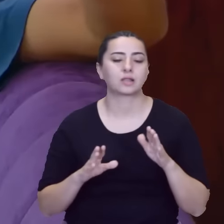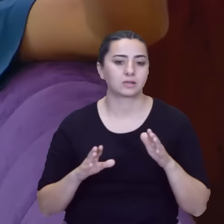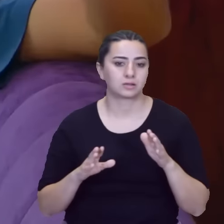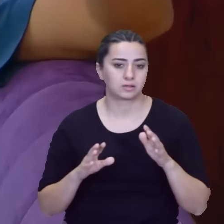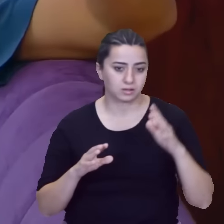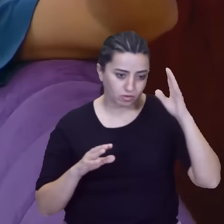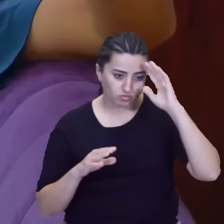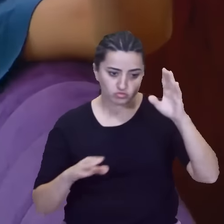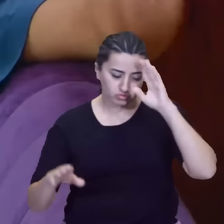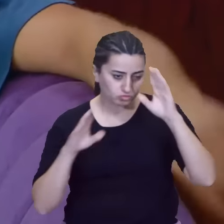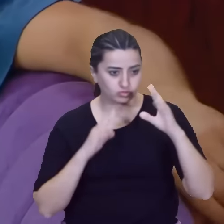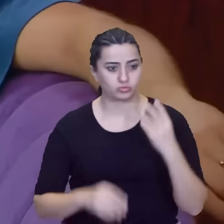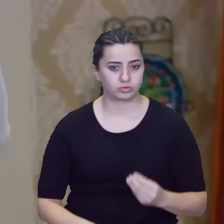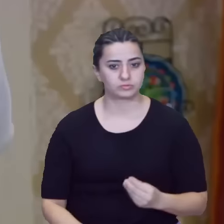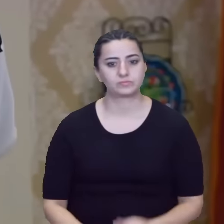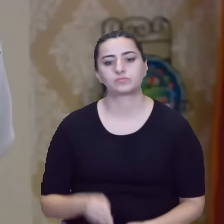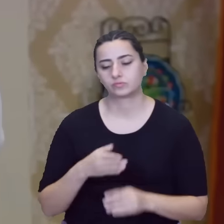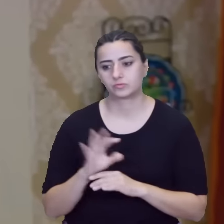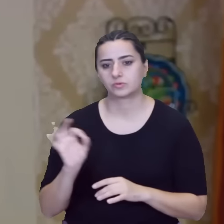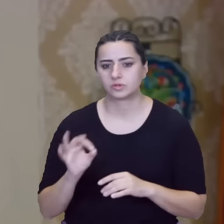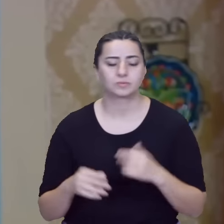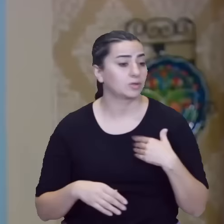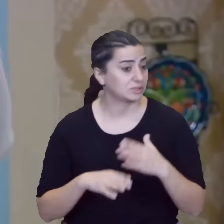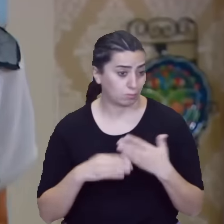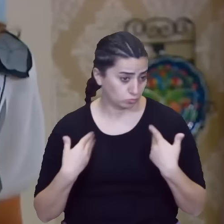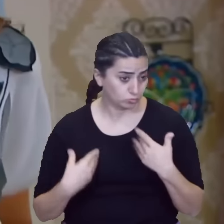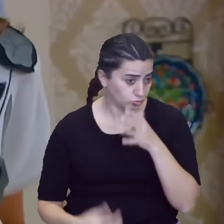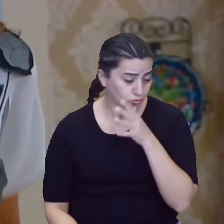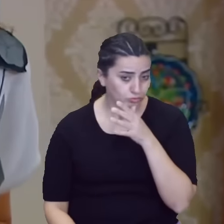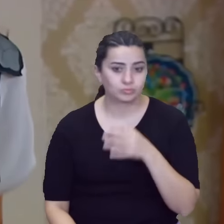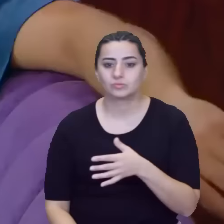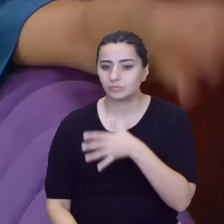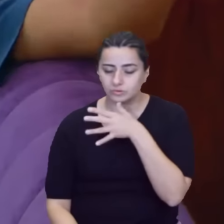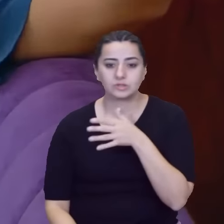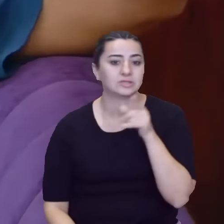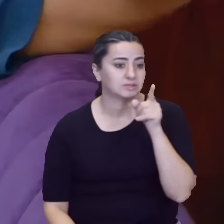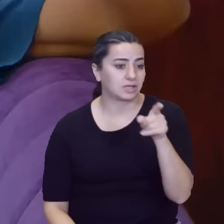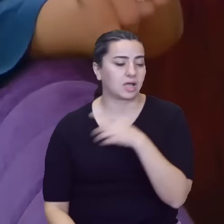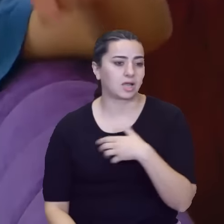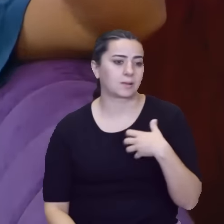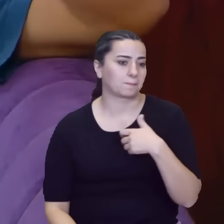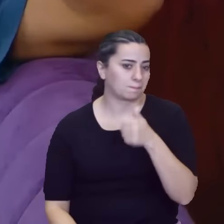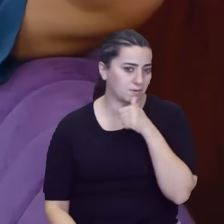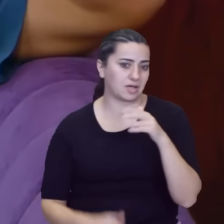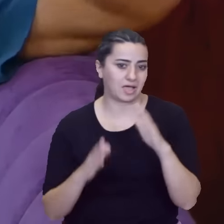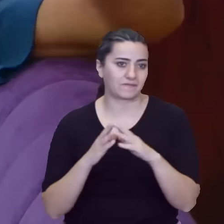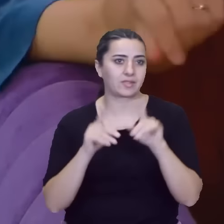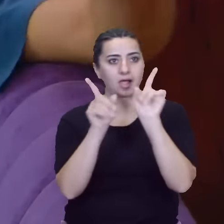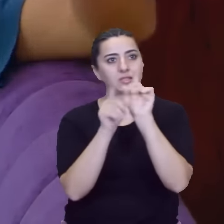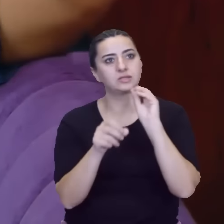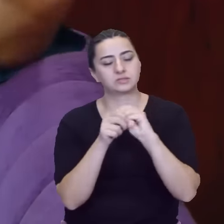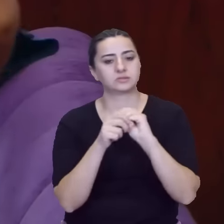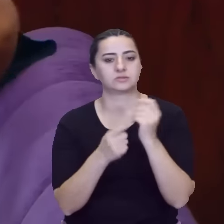bildiğim kafayı gözü yardım yani. Yardım. Niye bu haldeyim biliyor musun? Onu da biliyorum Ahmetciğim. Senin annenle babanın evinin